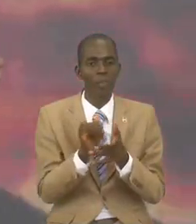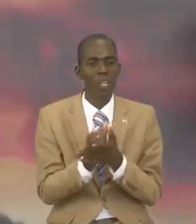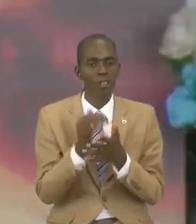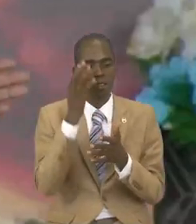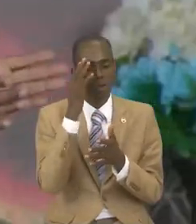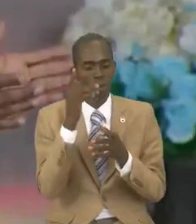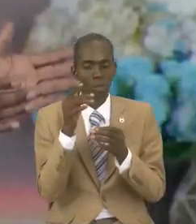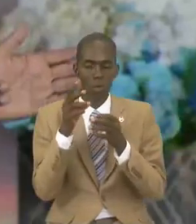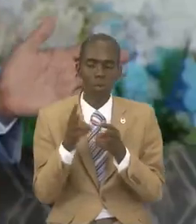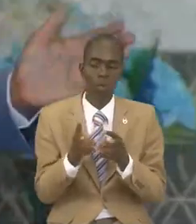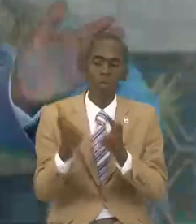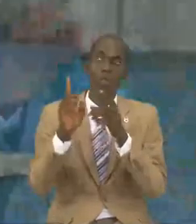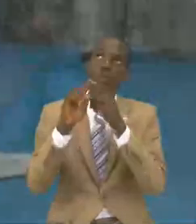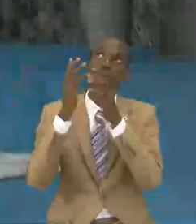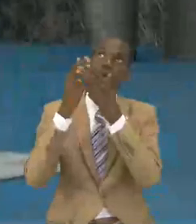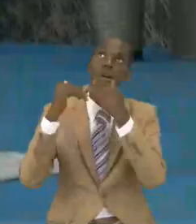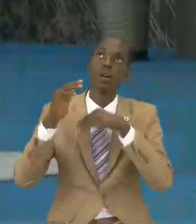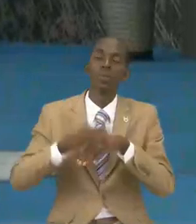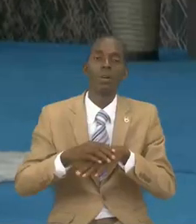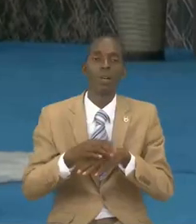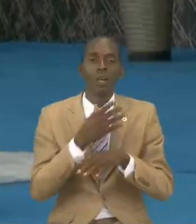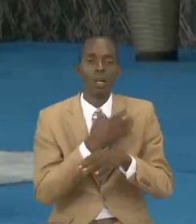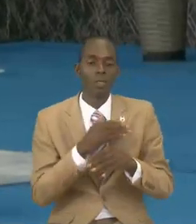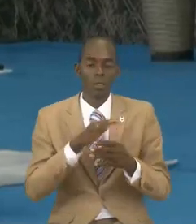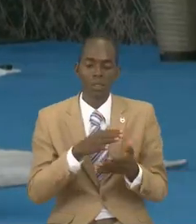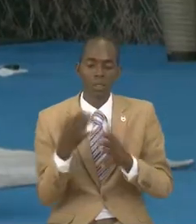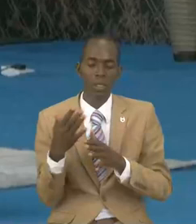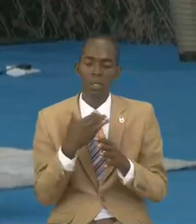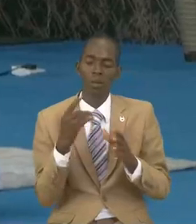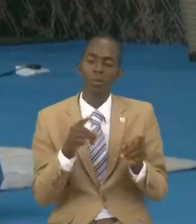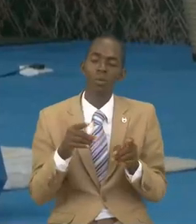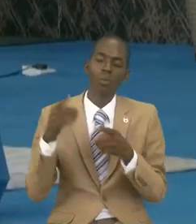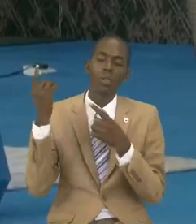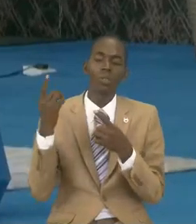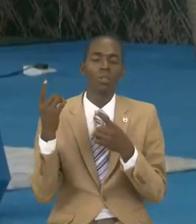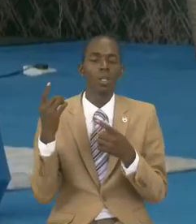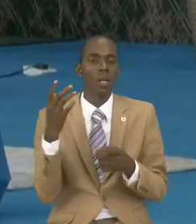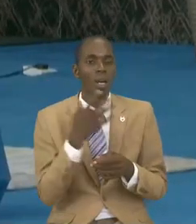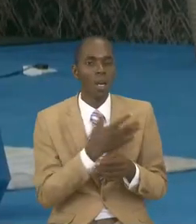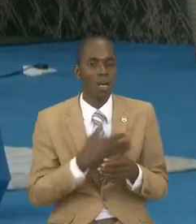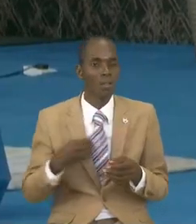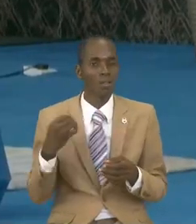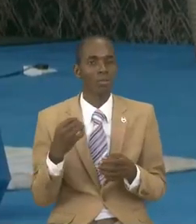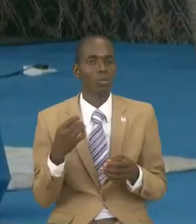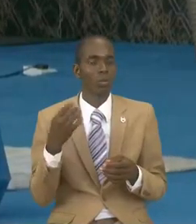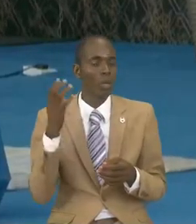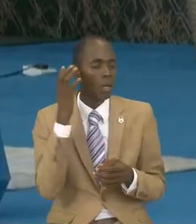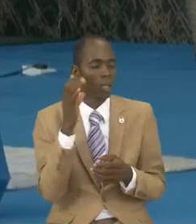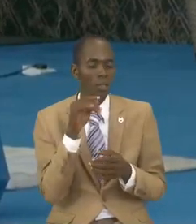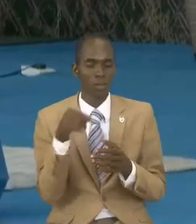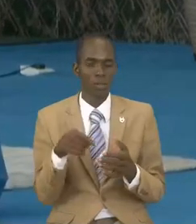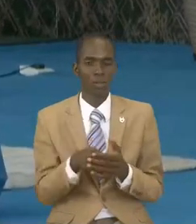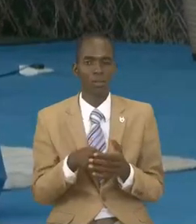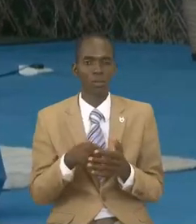qui connaissent la voie pour le ciel, la voie à la gloire, et la voie est